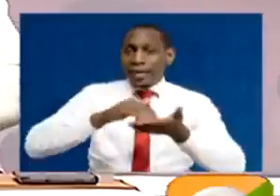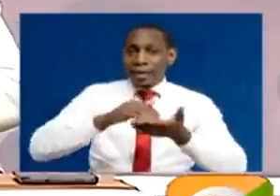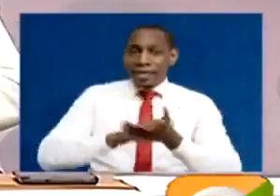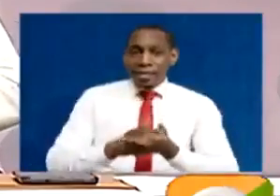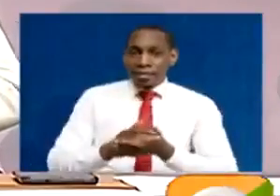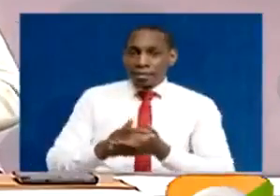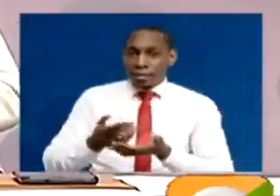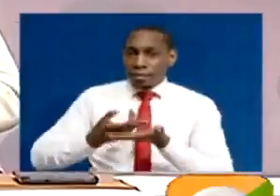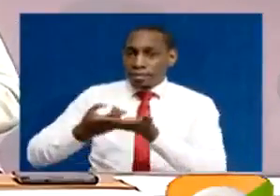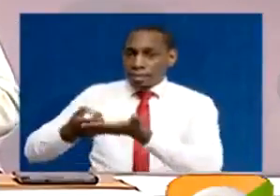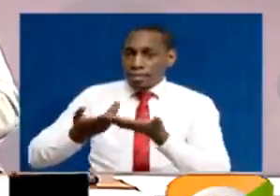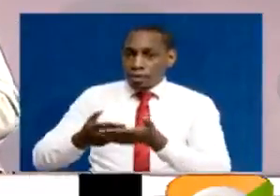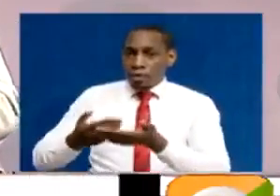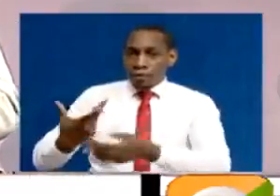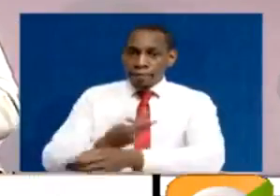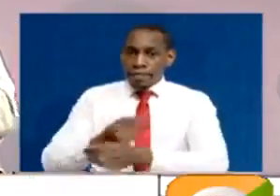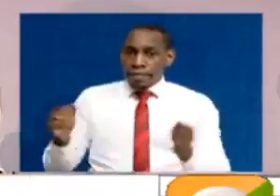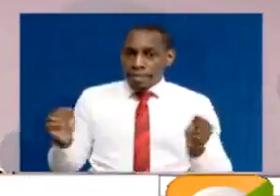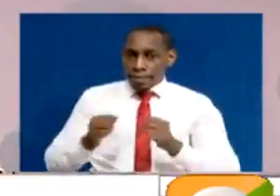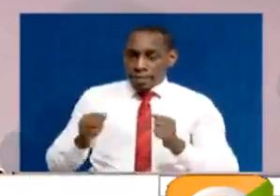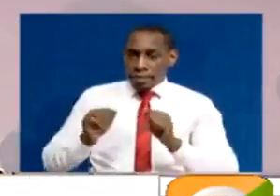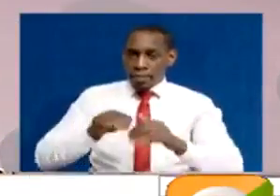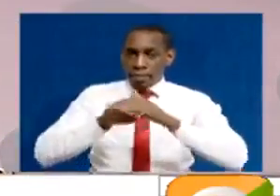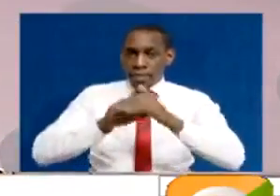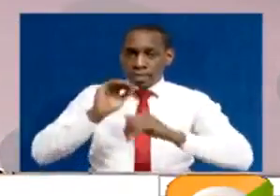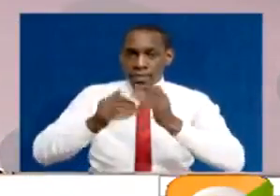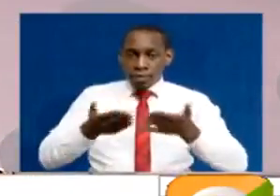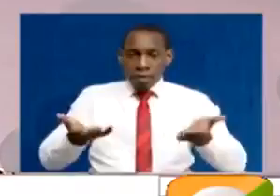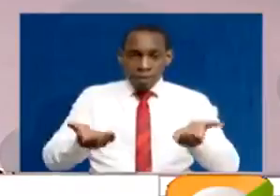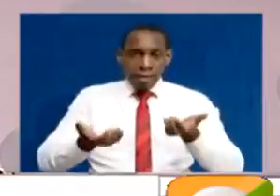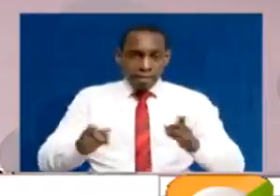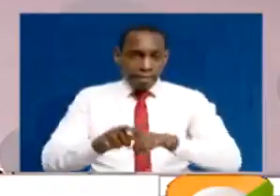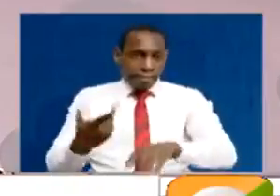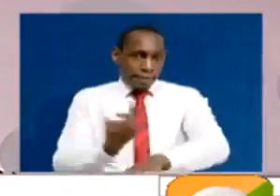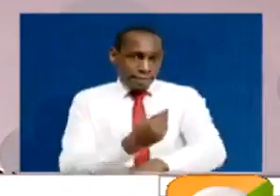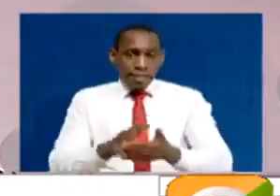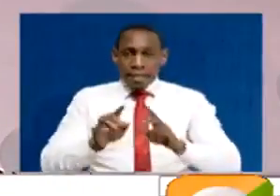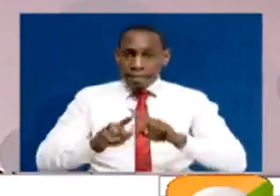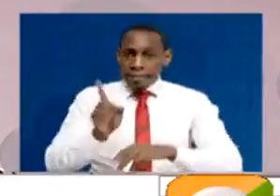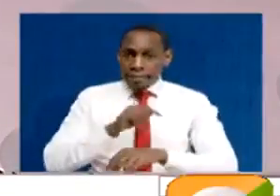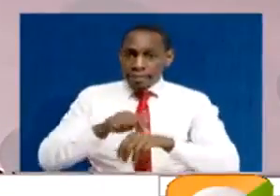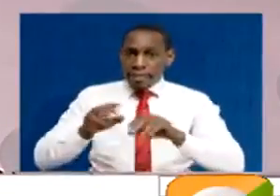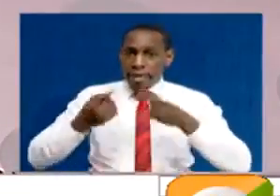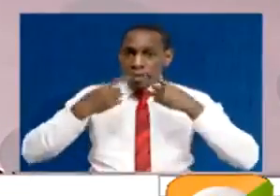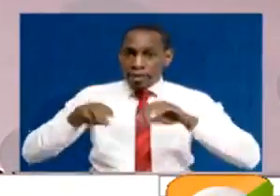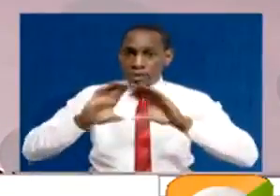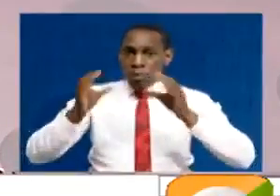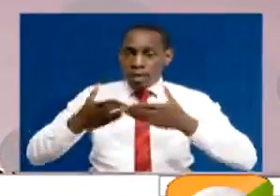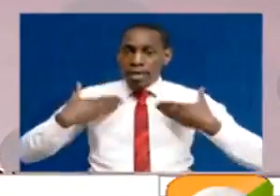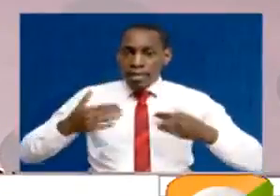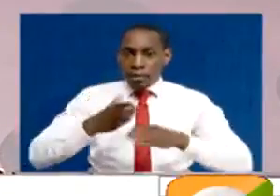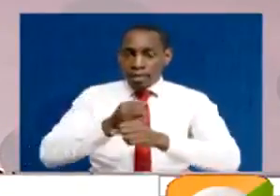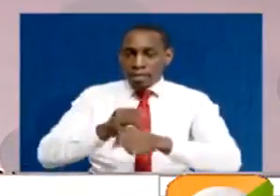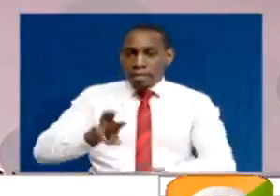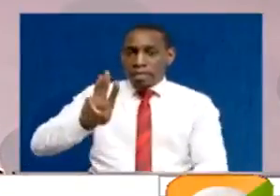Karibu tena. Mazungumzo ya jinsi chanjo ya malaria itawafikia wote wanaohitaji chanjo hiyo yameanza baada ya tangazo la shirika la